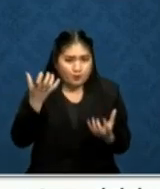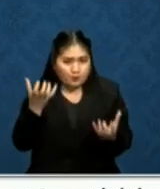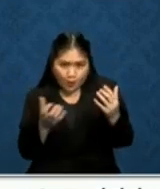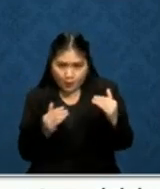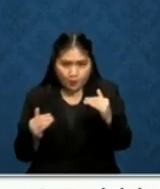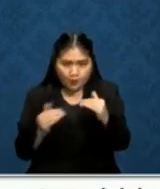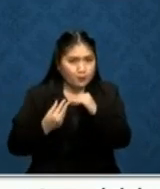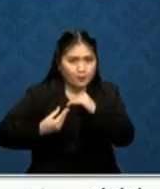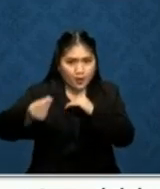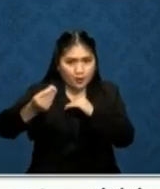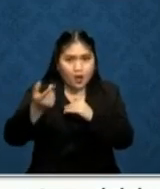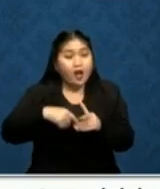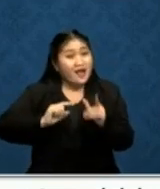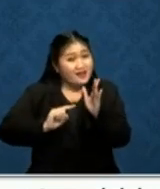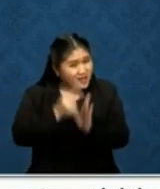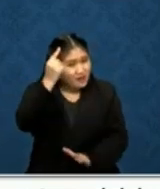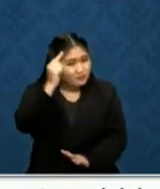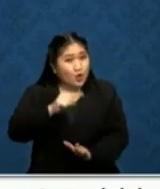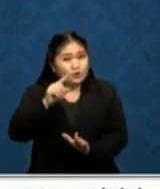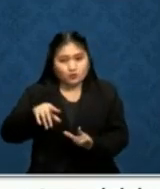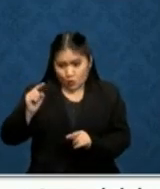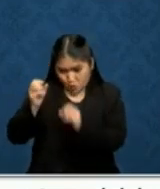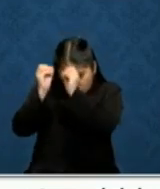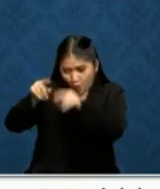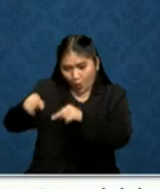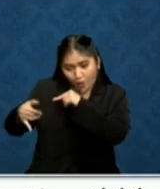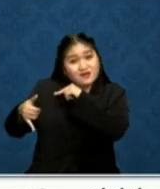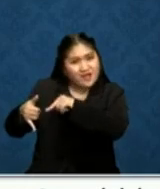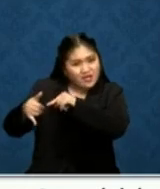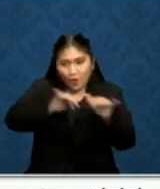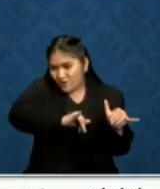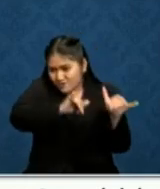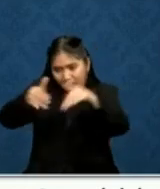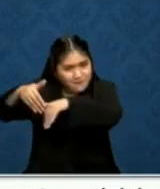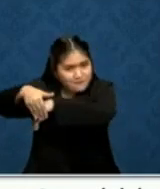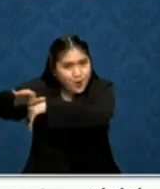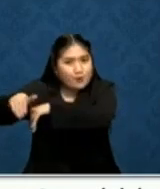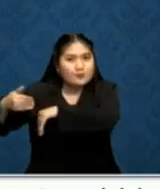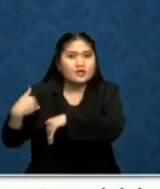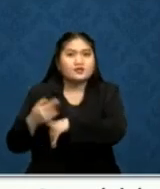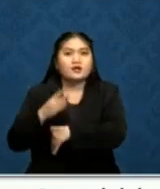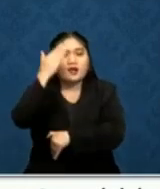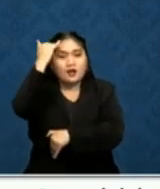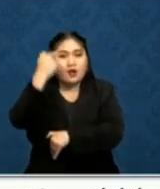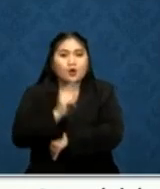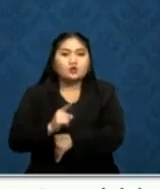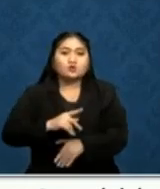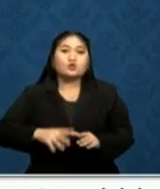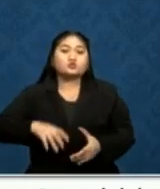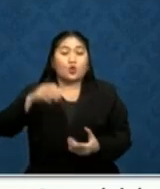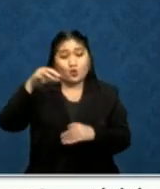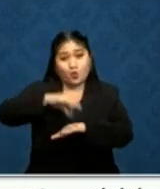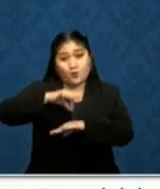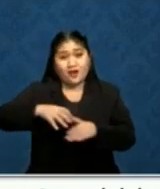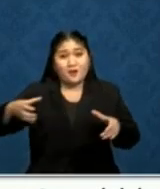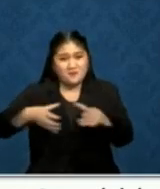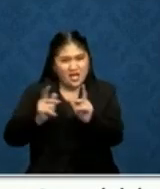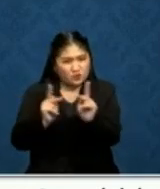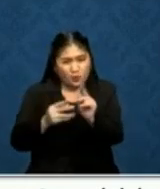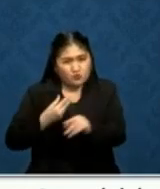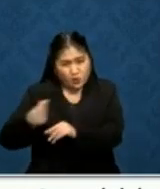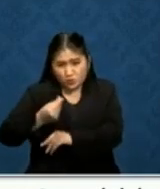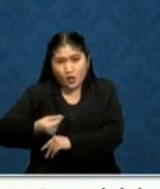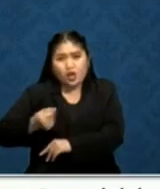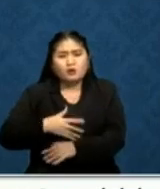อันดับแรกเลยกระทรวงศึกษาต้องย้ายครูที่กระทำผิดออกนอกพื้นที่และในขั้นตอนการตั้งกรรมการสืบสวนสอบสวนต้องรวดเร็วทุ